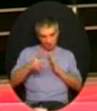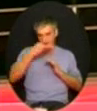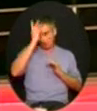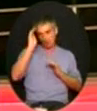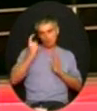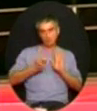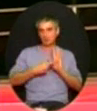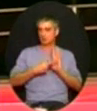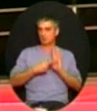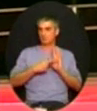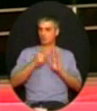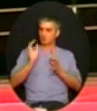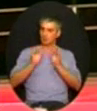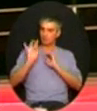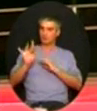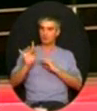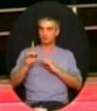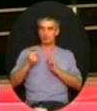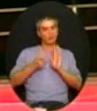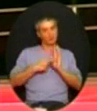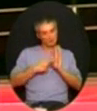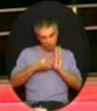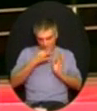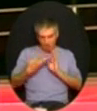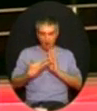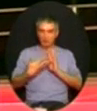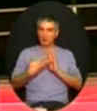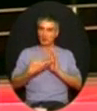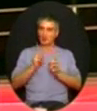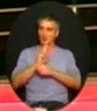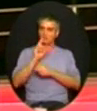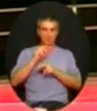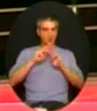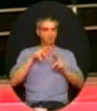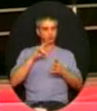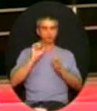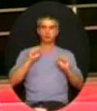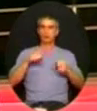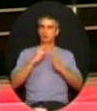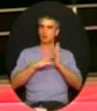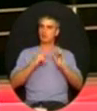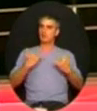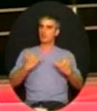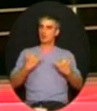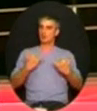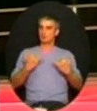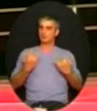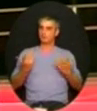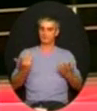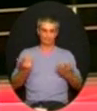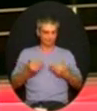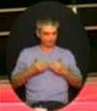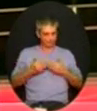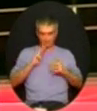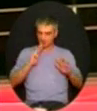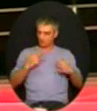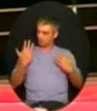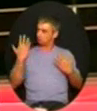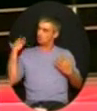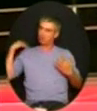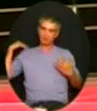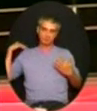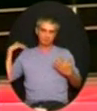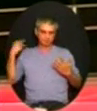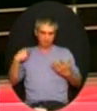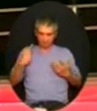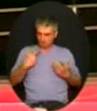לתבוע את עמדתו לדין, לתבוע חקירה, לגונן על רשויות שלטון החוק, והיום בדיעבד, במרחק של 9 שנים עברו מאז,